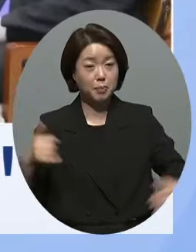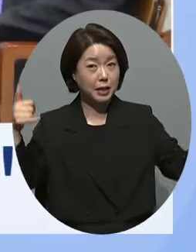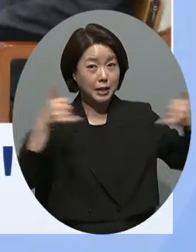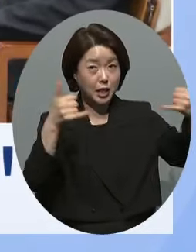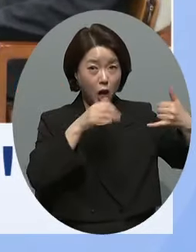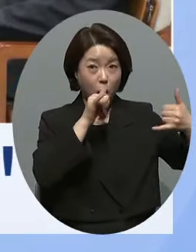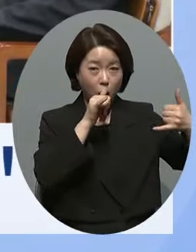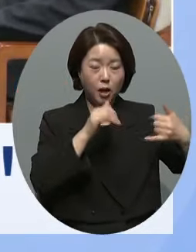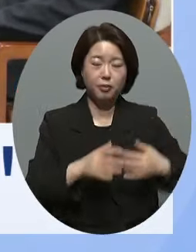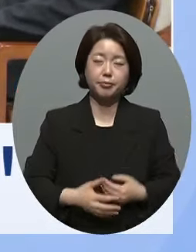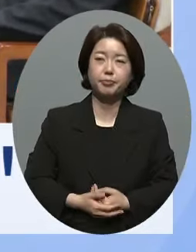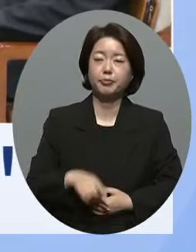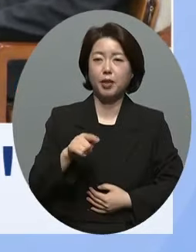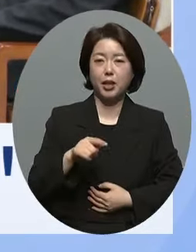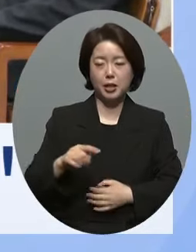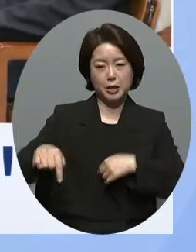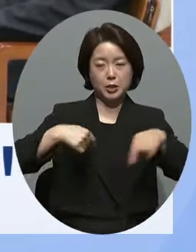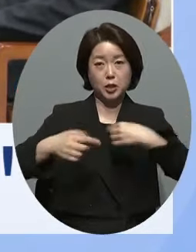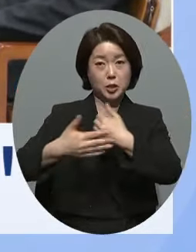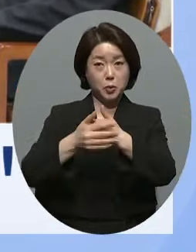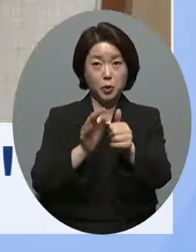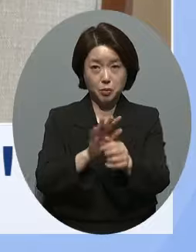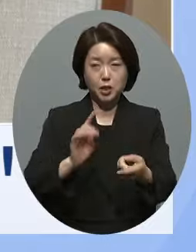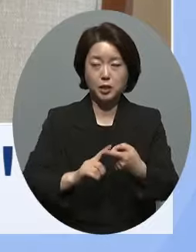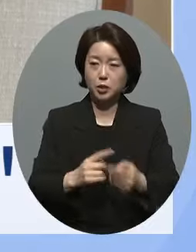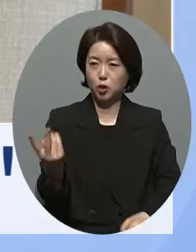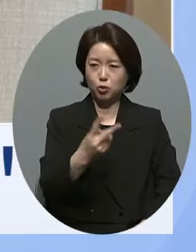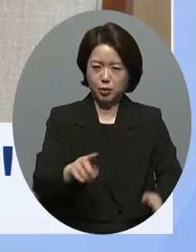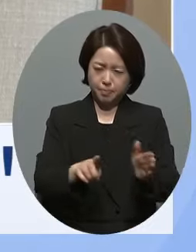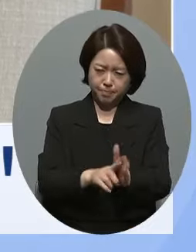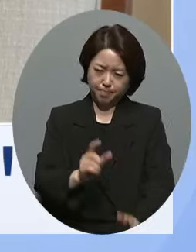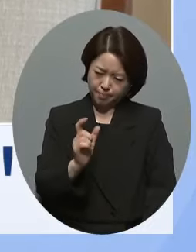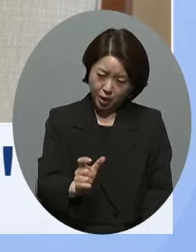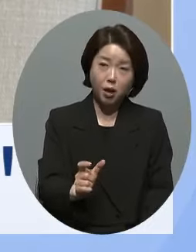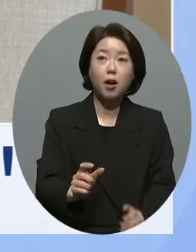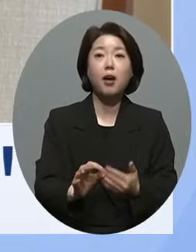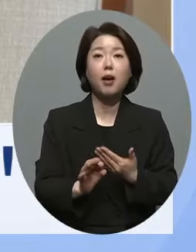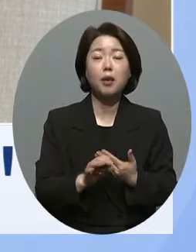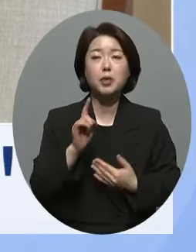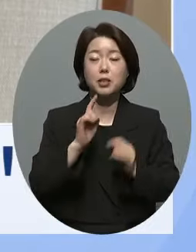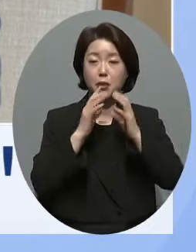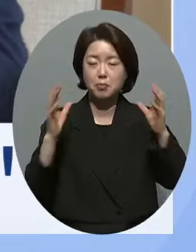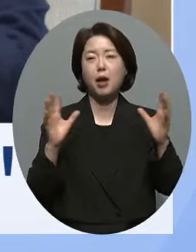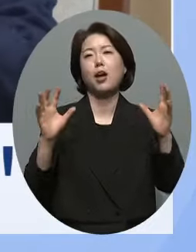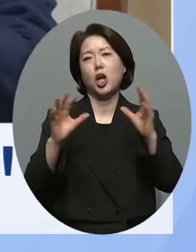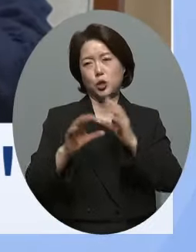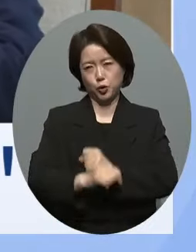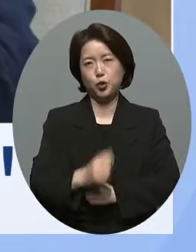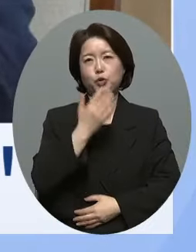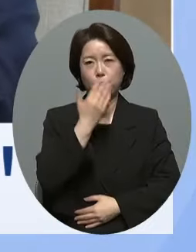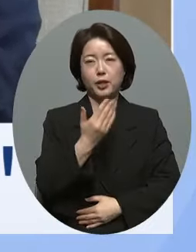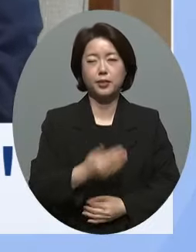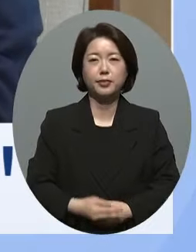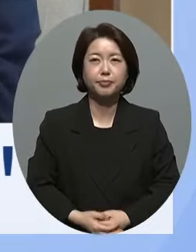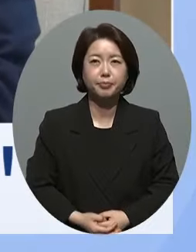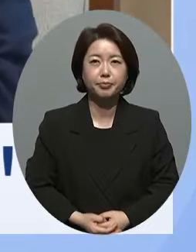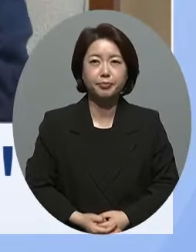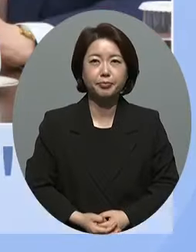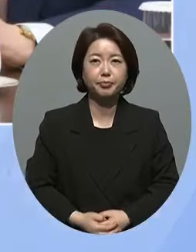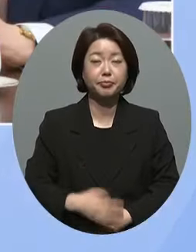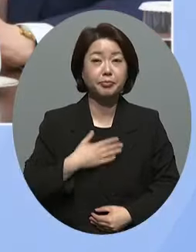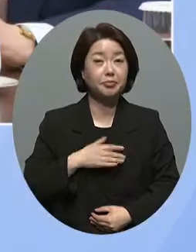했습니다만 앞으로 이런 협치에 대한 부분들이 두 분이 더 신뢰를 공고해야 한다 그러면 이런 논란은 저는 반드시 사그라들 있을 것으로 생각합니다 알겠습니다